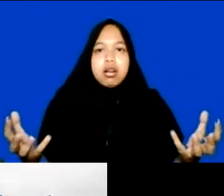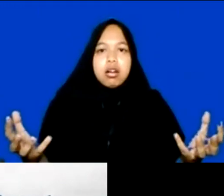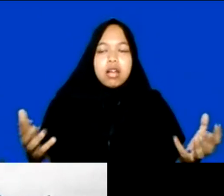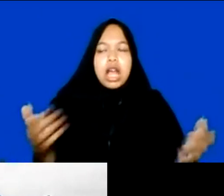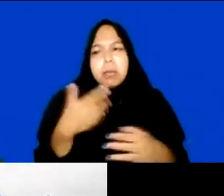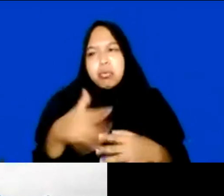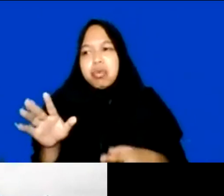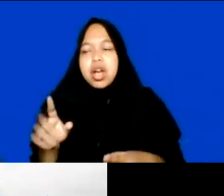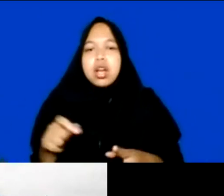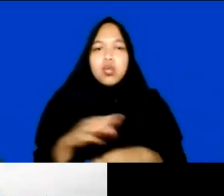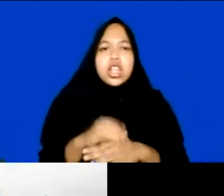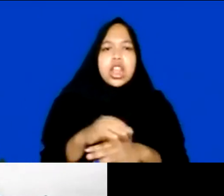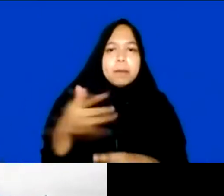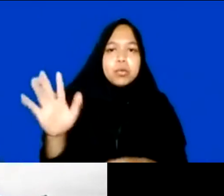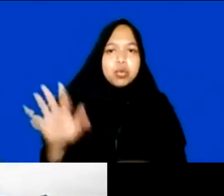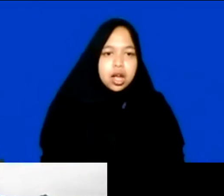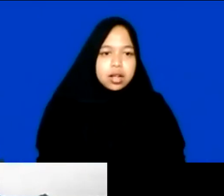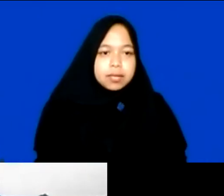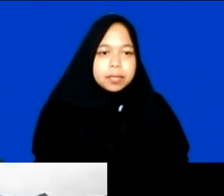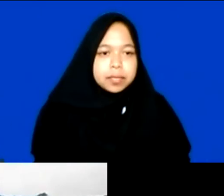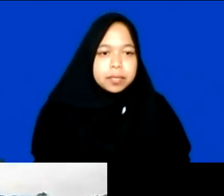sayang banget gitu. Itu aja suka dukanya sih.